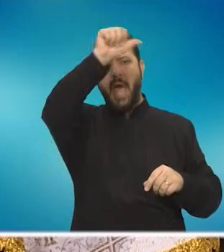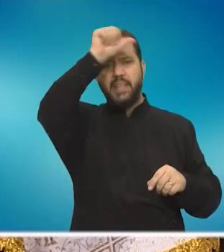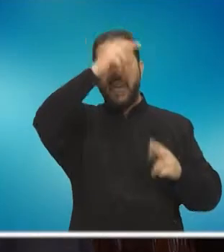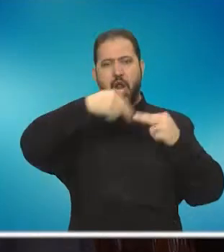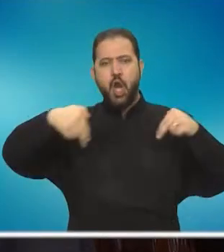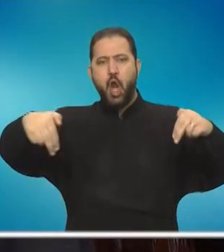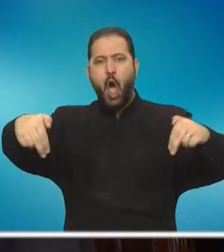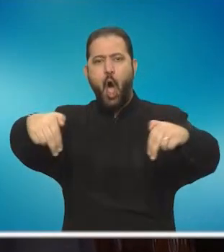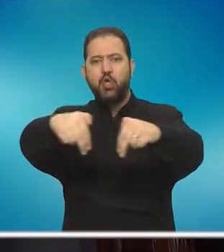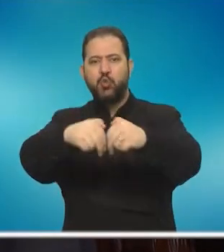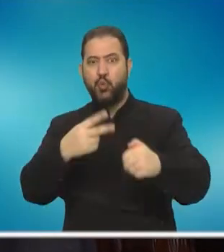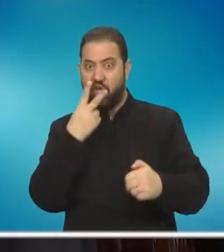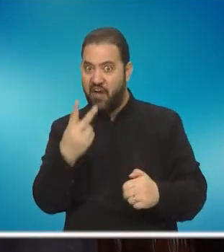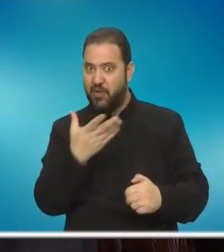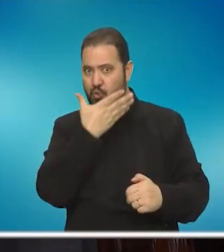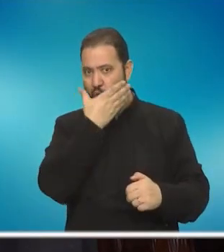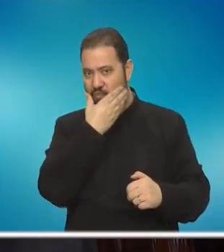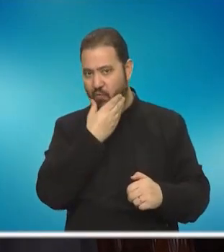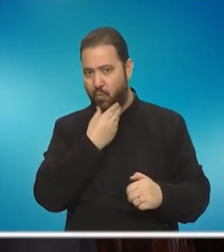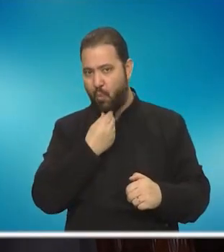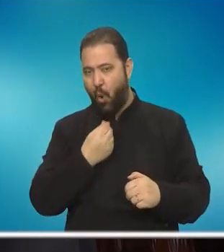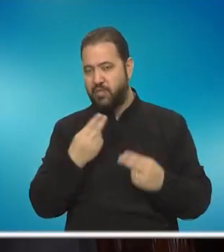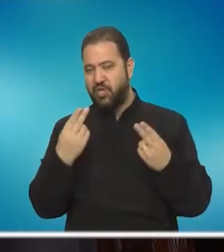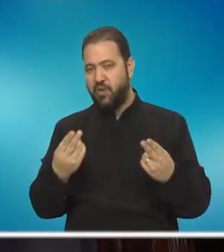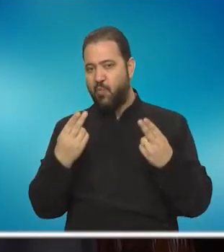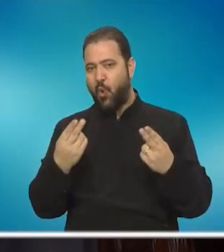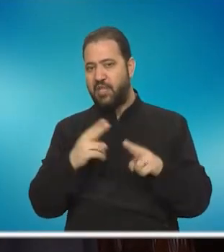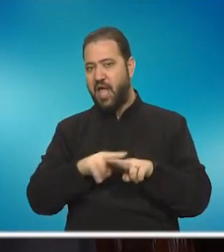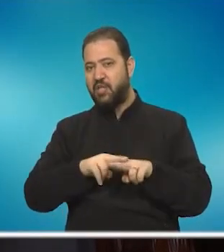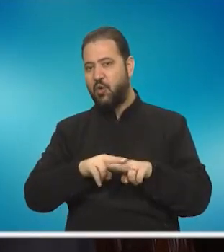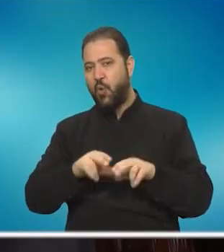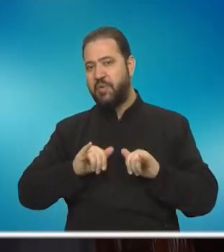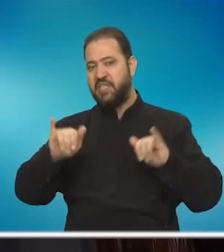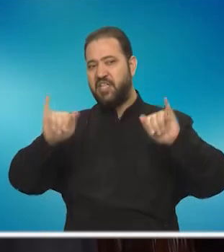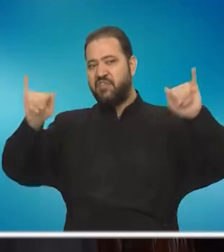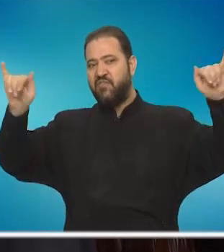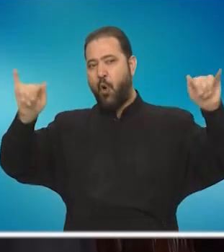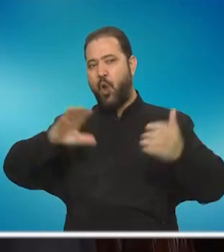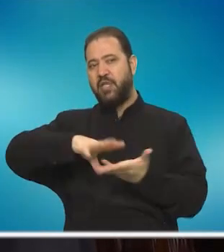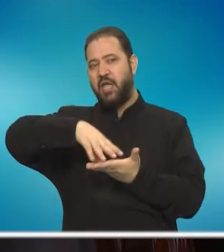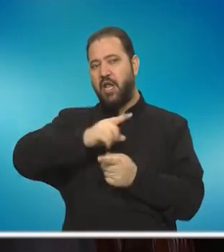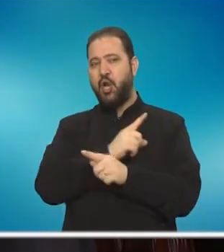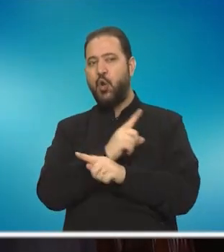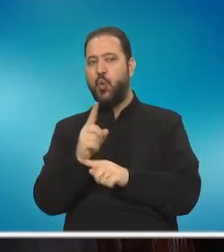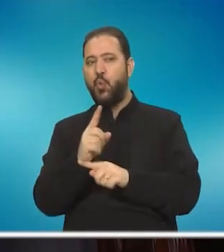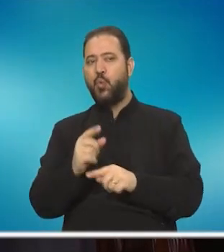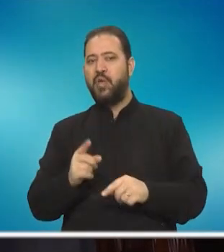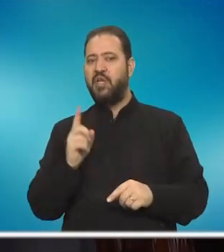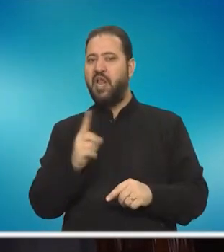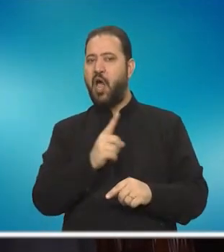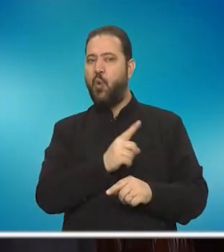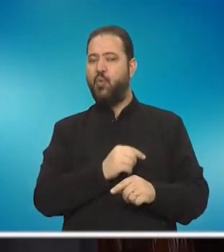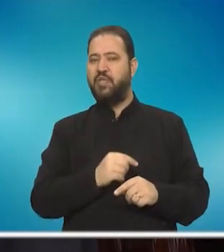observat extrem de frumos și interesant cum evoluează lucrurile chiar și la